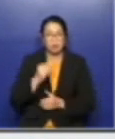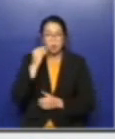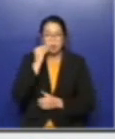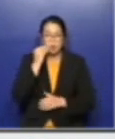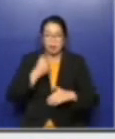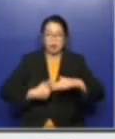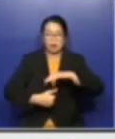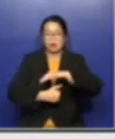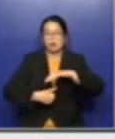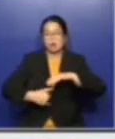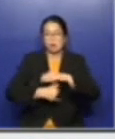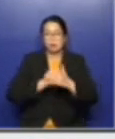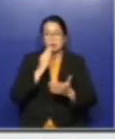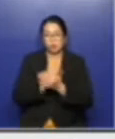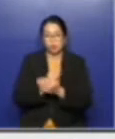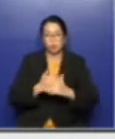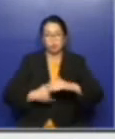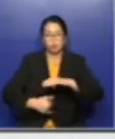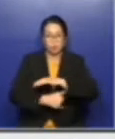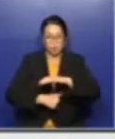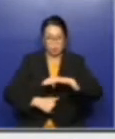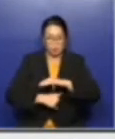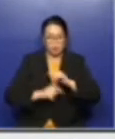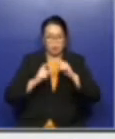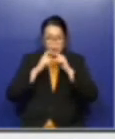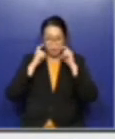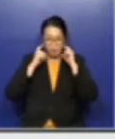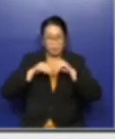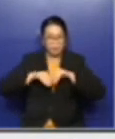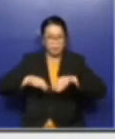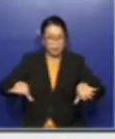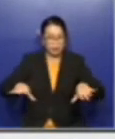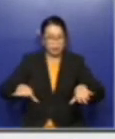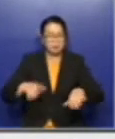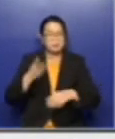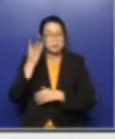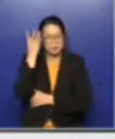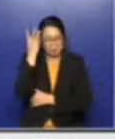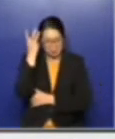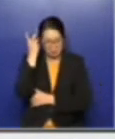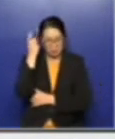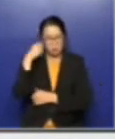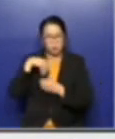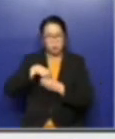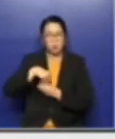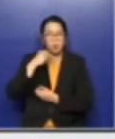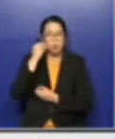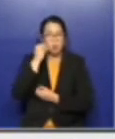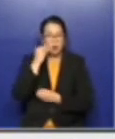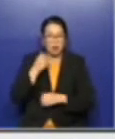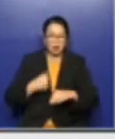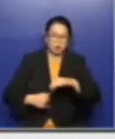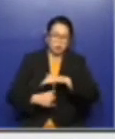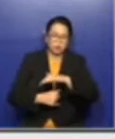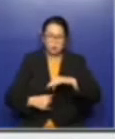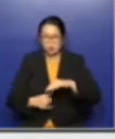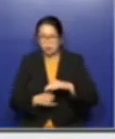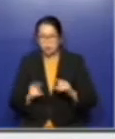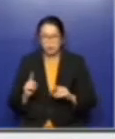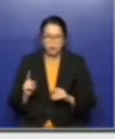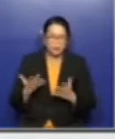ออยู่บ้านหยุดเชื้อเพื่อชาตินั้นเครียดนะคะเพราะว่าจะอยู่บ้านหยุดเชื้อเพื่อชาติอย่างไร